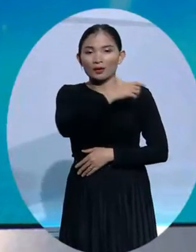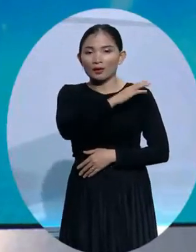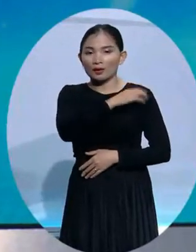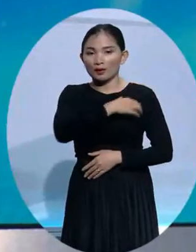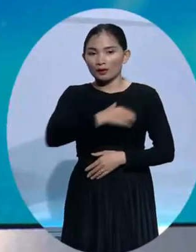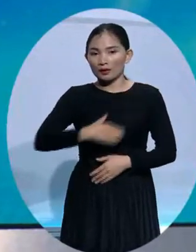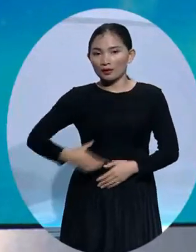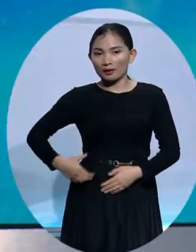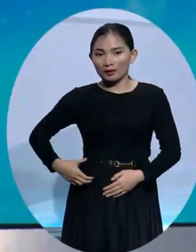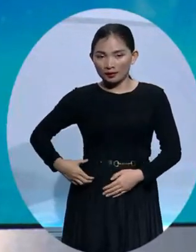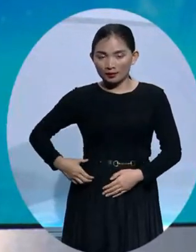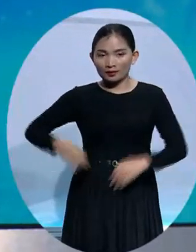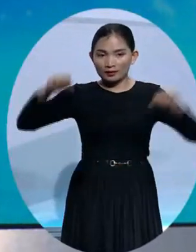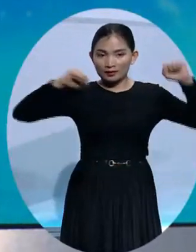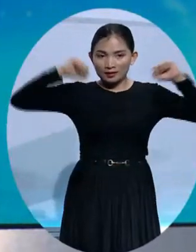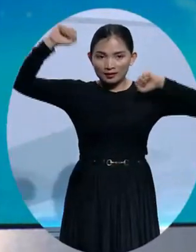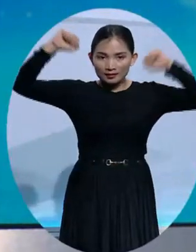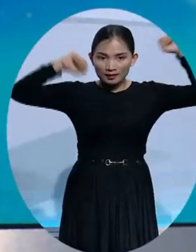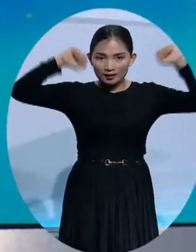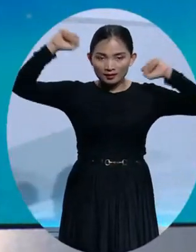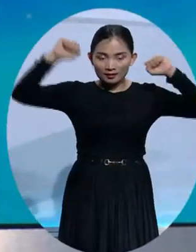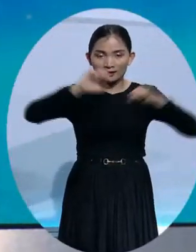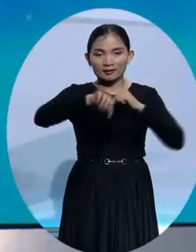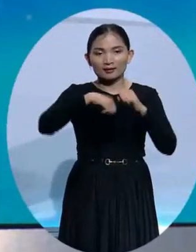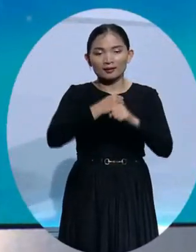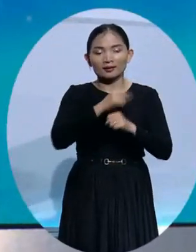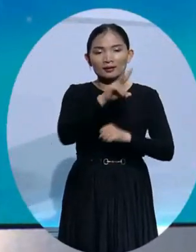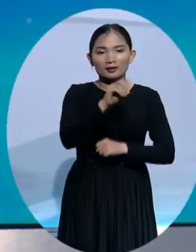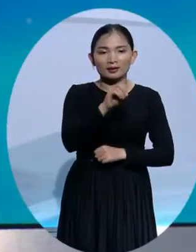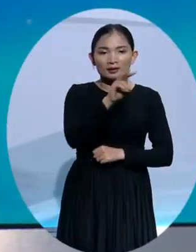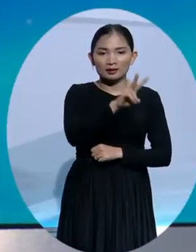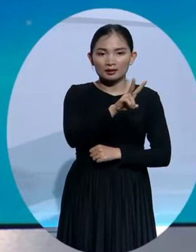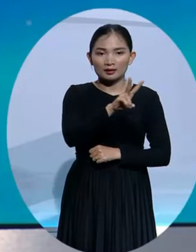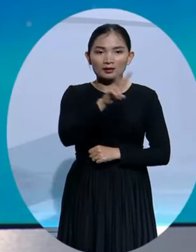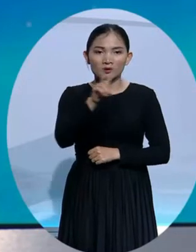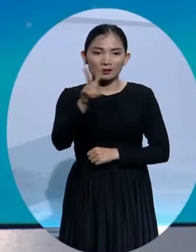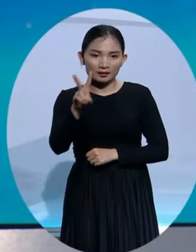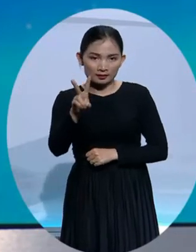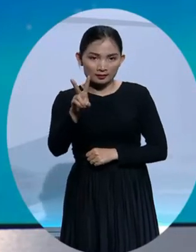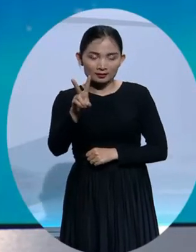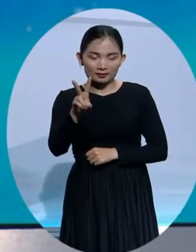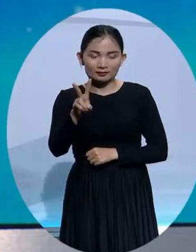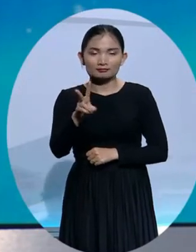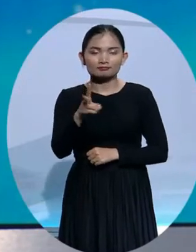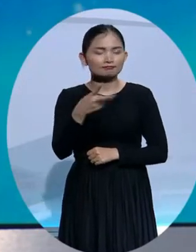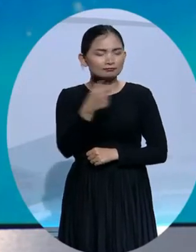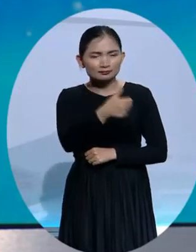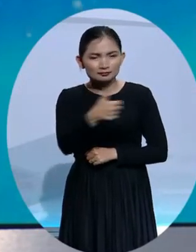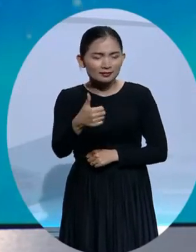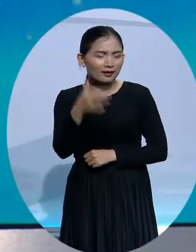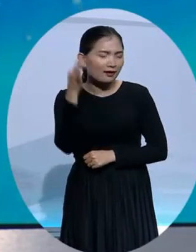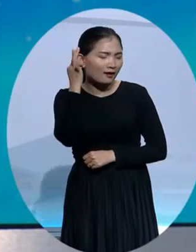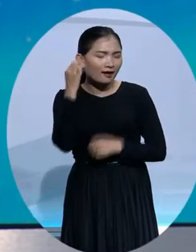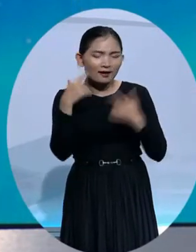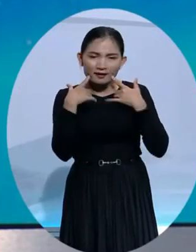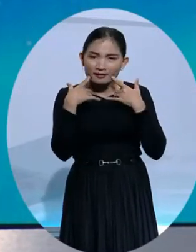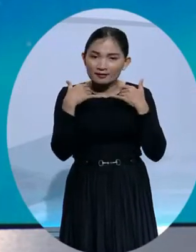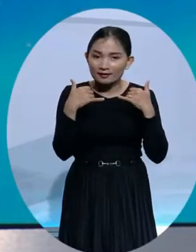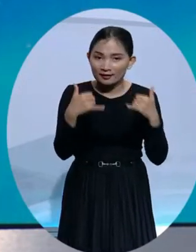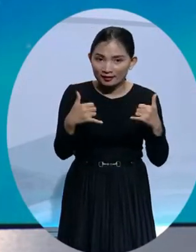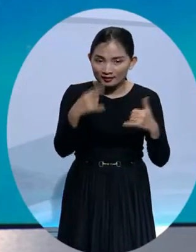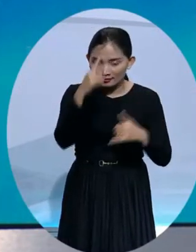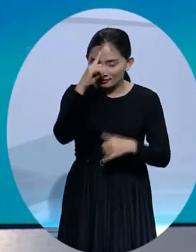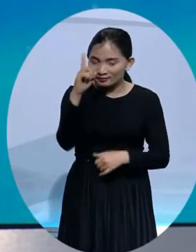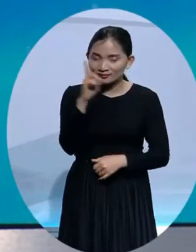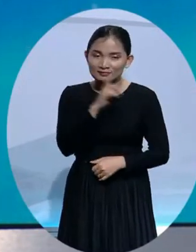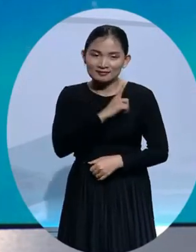vẻ đẹp của các cô gái hiện đại, khỏe khoắn, đại diện cho thế hệ trẻ, có bản lĩnh, tự tin và tài năng, đã được diễn ra tại nhà thi đấu Nguyễn Du, thành phố